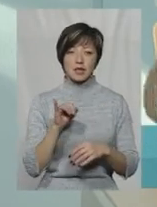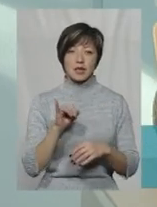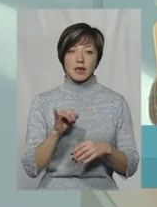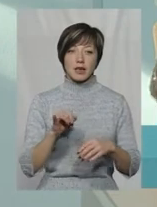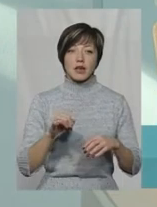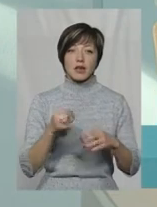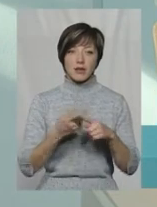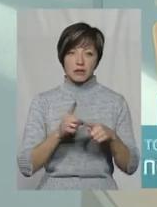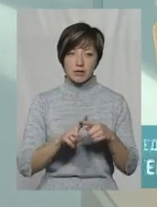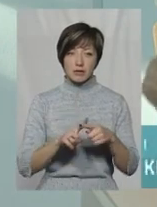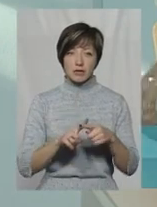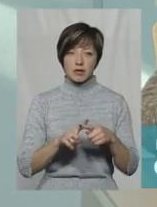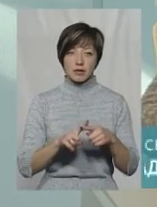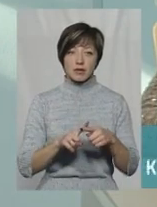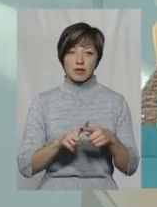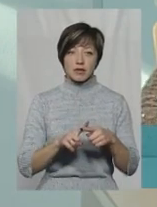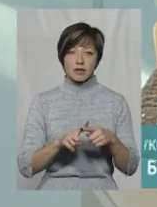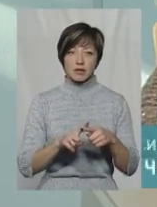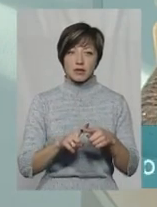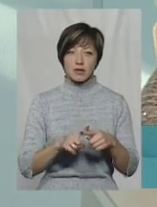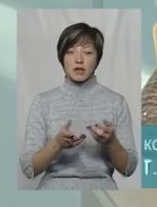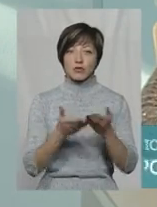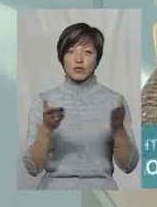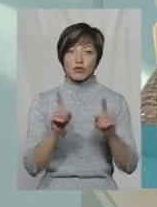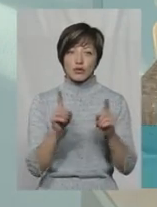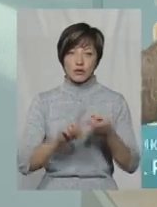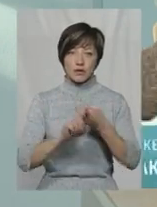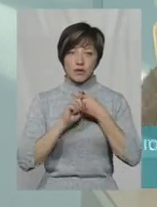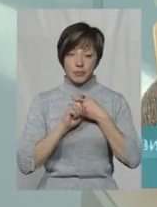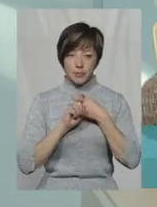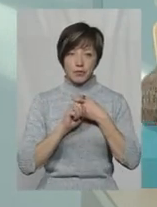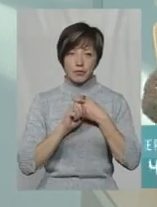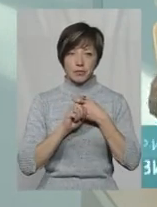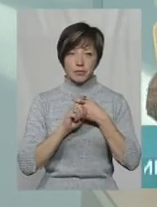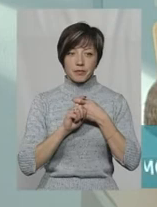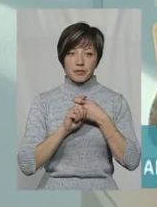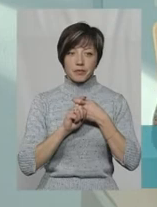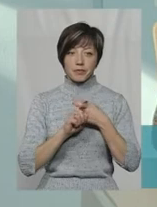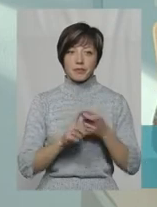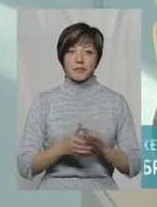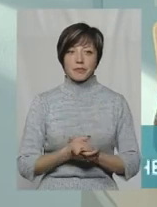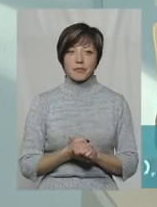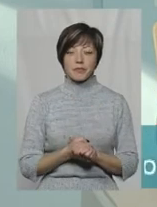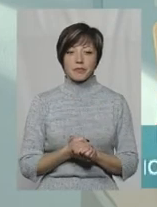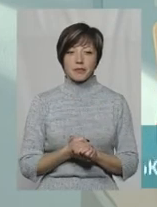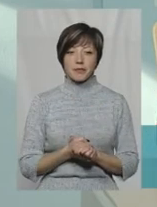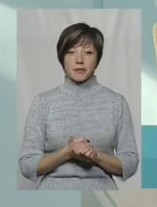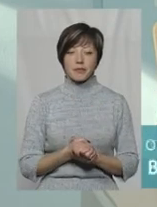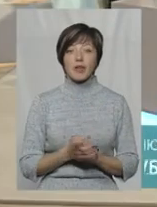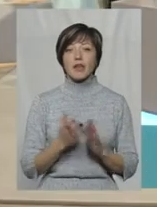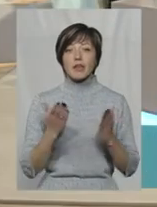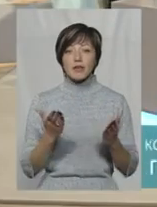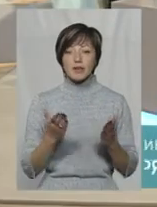І механічно виводить навіть ці капельки, якщо вона щось схватила, вона з слизі виходить. Пані